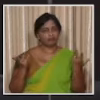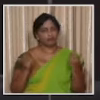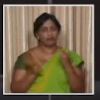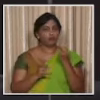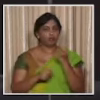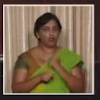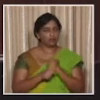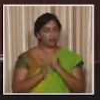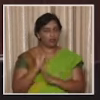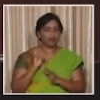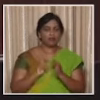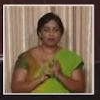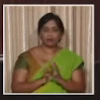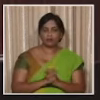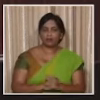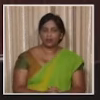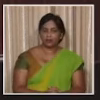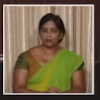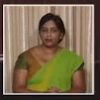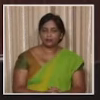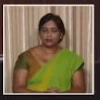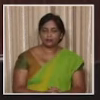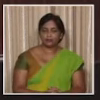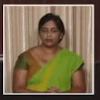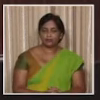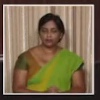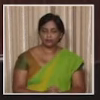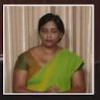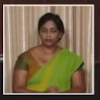මුදල් රාජ්‍ය මන්ත්‍රී ඔව් ඔබතුමා 27